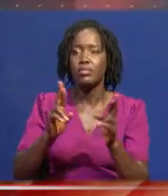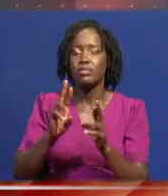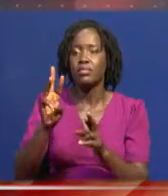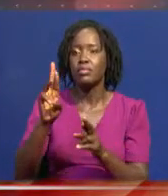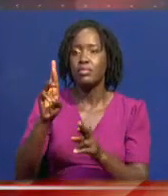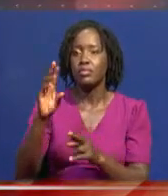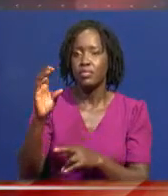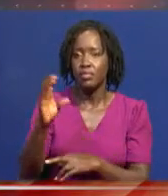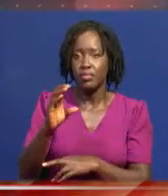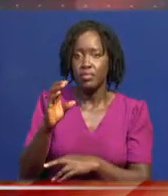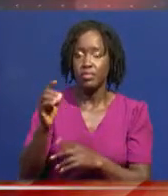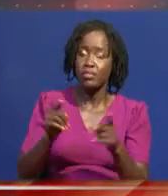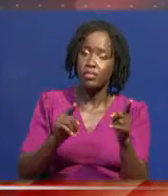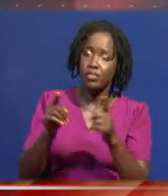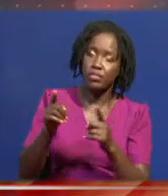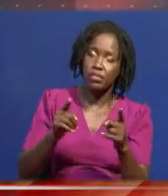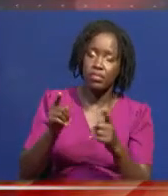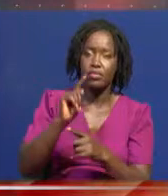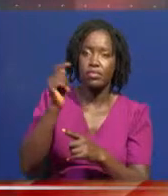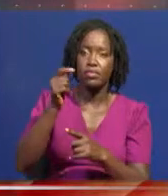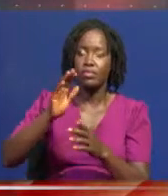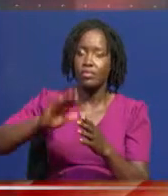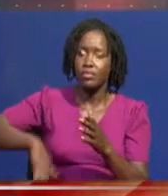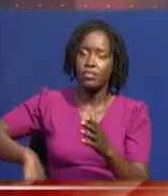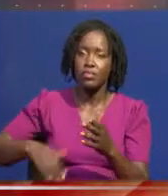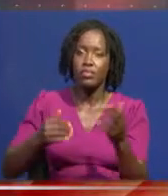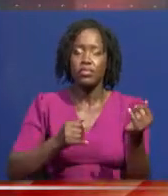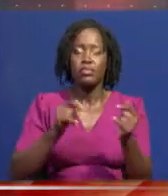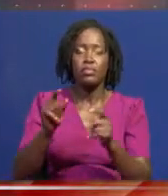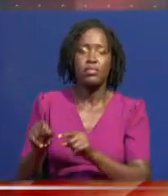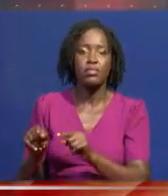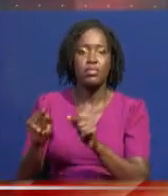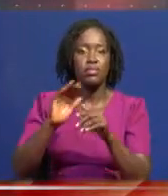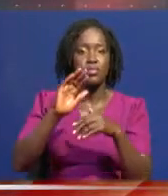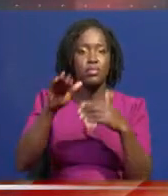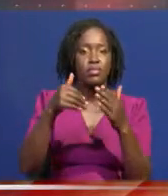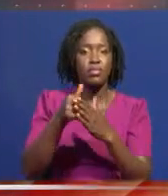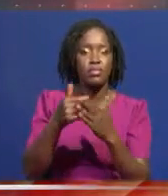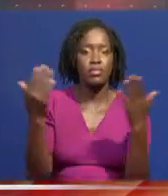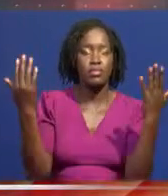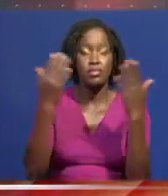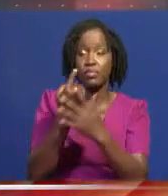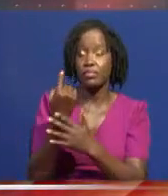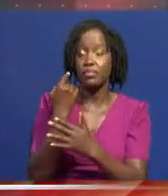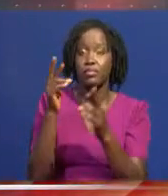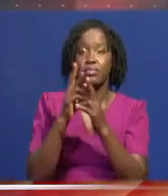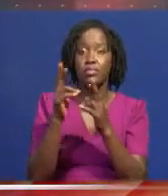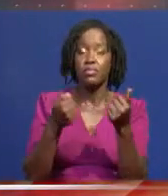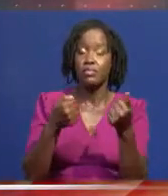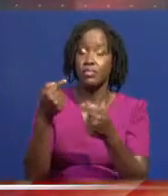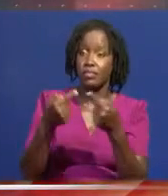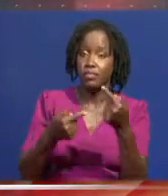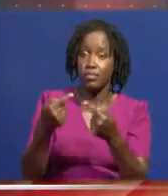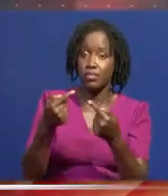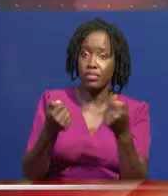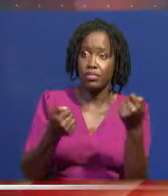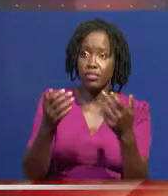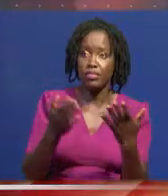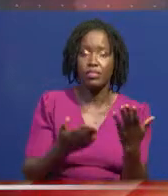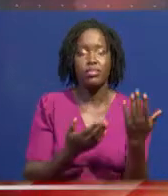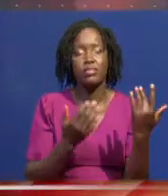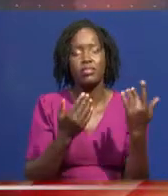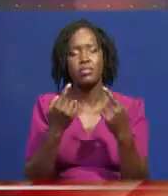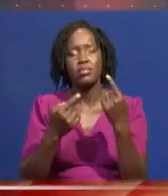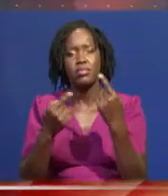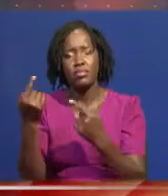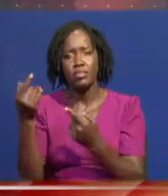WRC Safari Rally Kenya baada ya kuchelewa. Magari hayo yaliwasili hapo jana usiku tayari kwa mashindano hayo, huku madereva wake wakipania